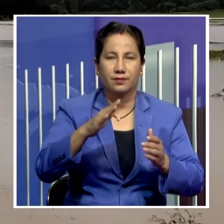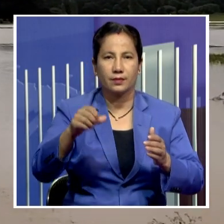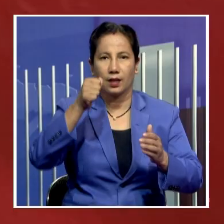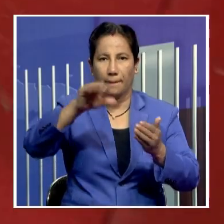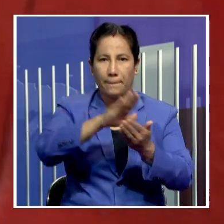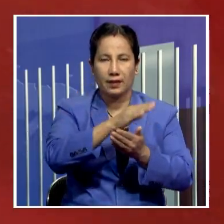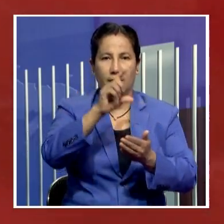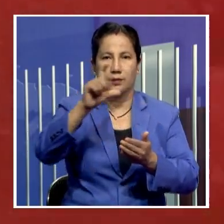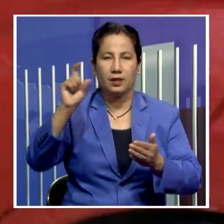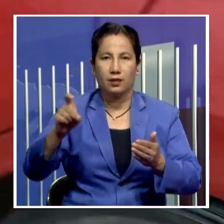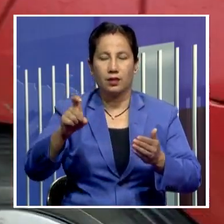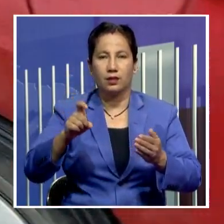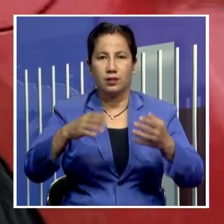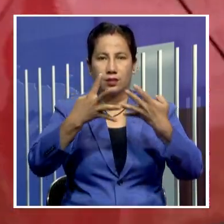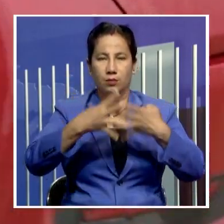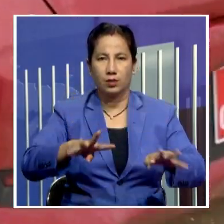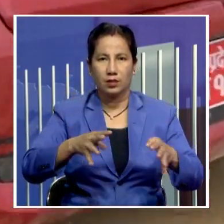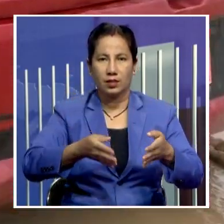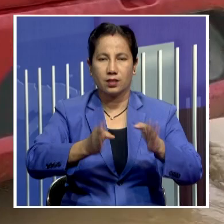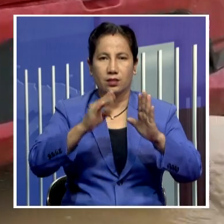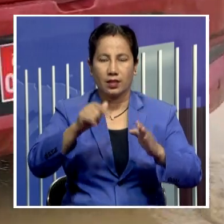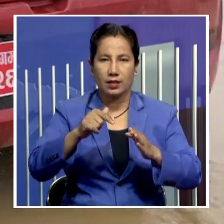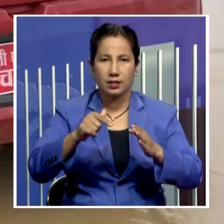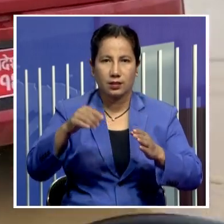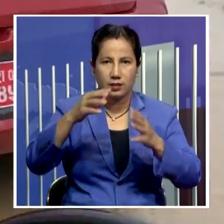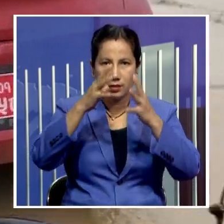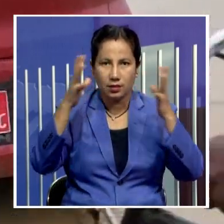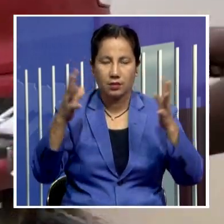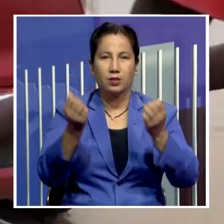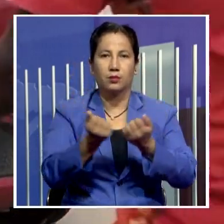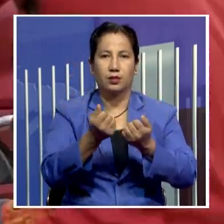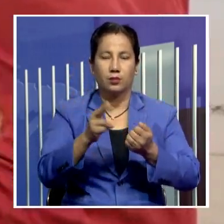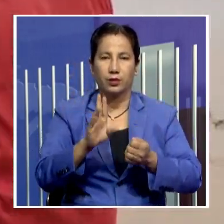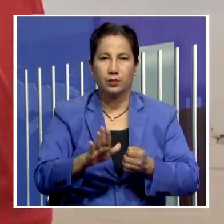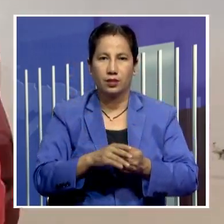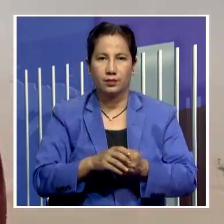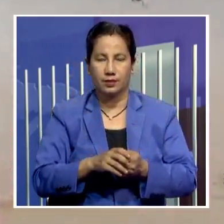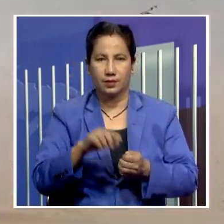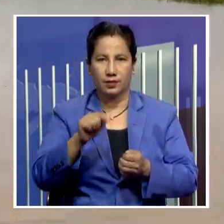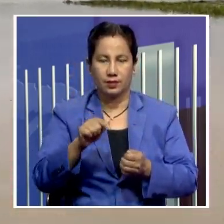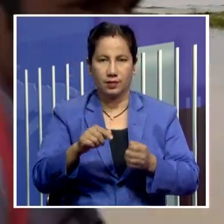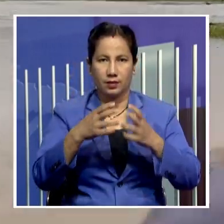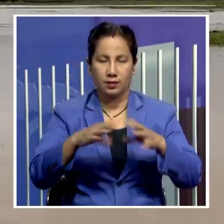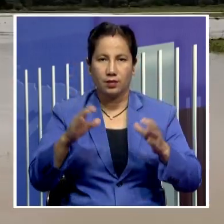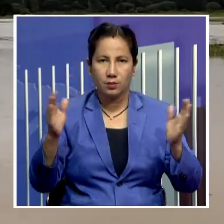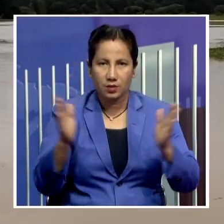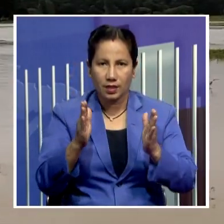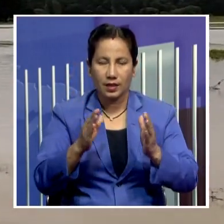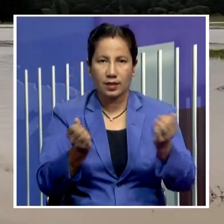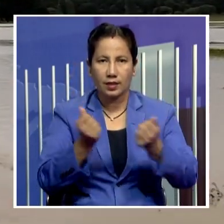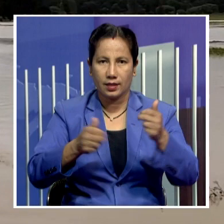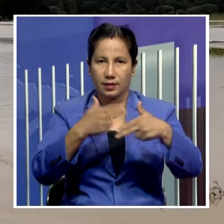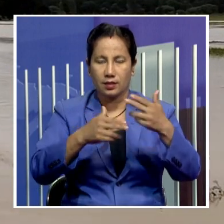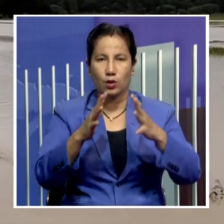बाढीले नेपालगञ्ज गुलरिया सडक खण्ड आज दिनभर अवरुद्ध बनेको छ। त्यस खण्डमा साना सवारी मात्रै चलेका